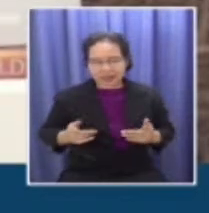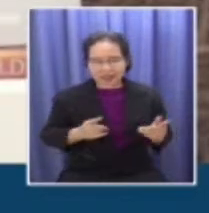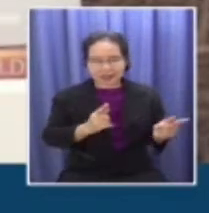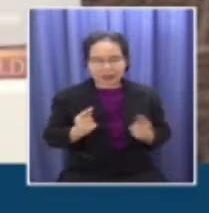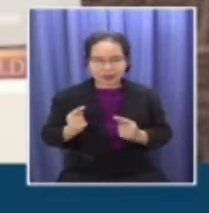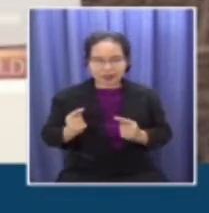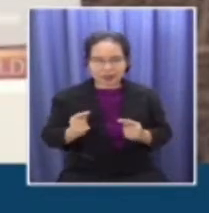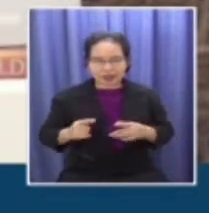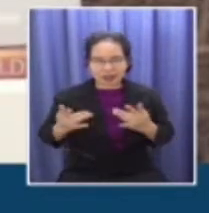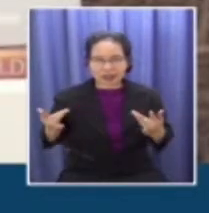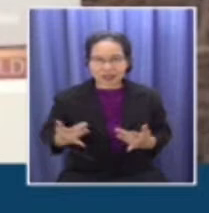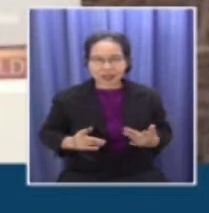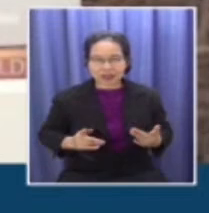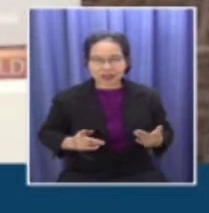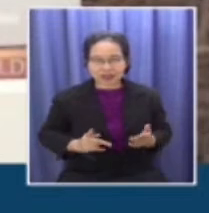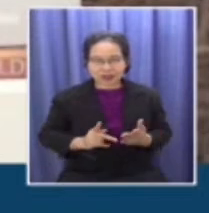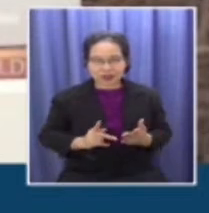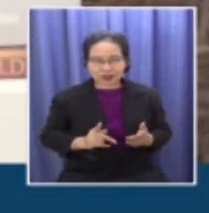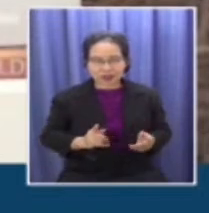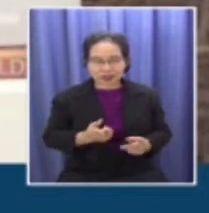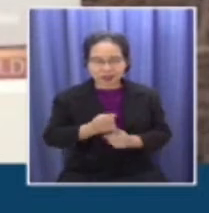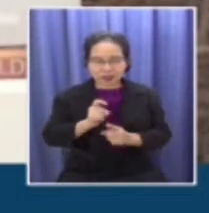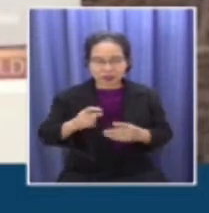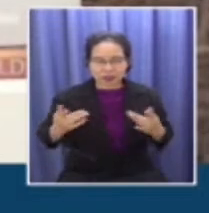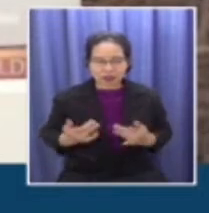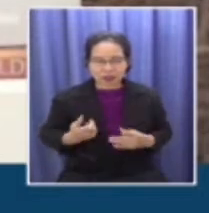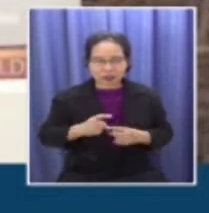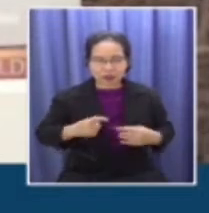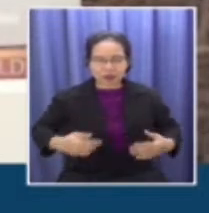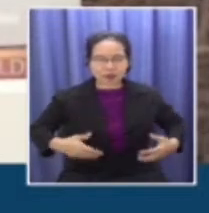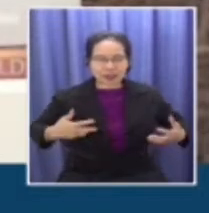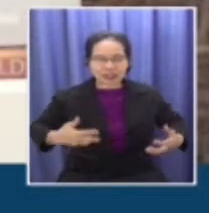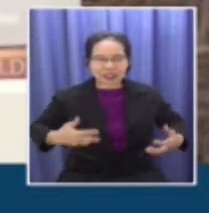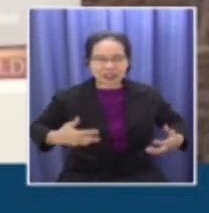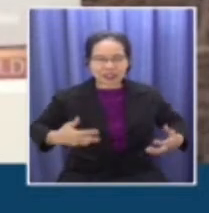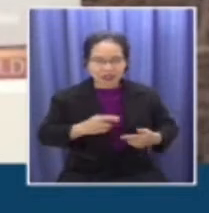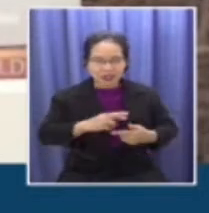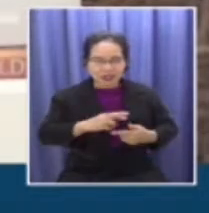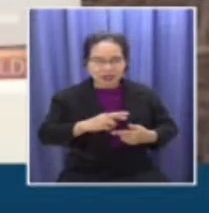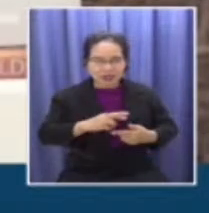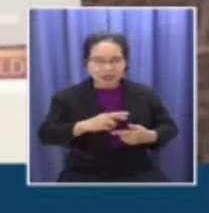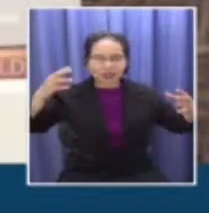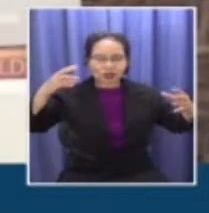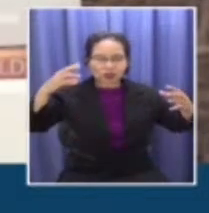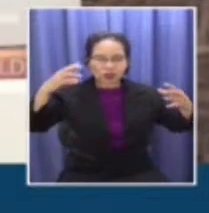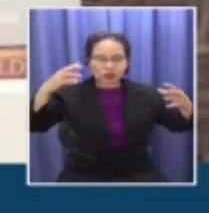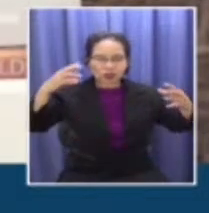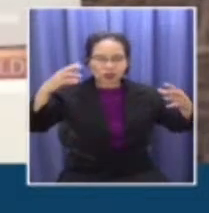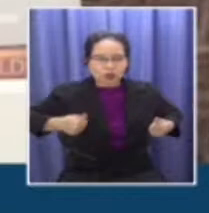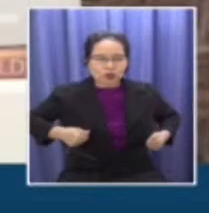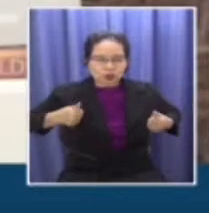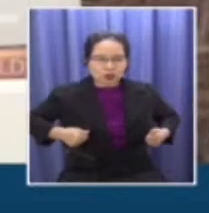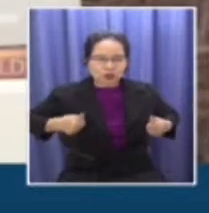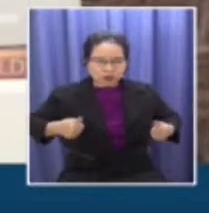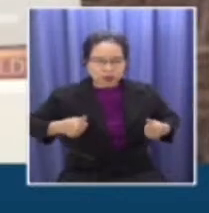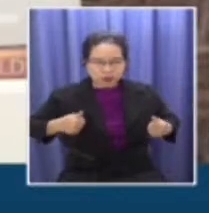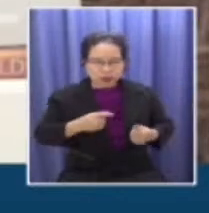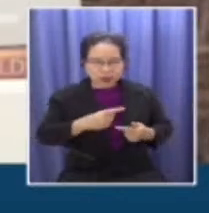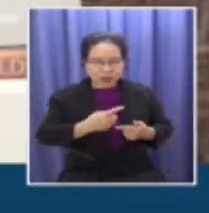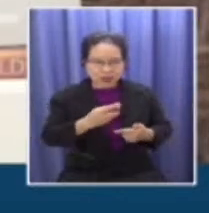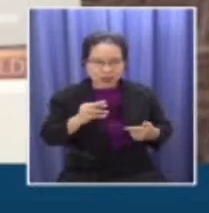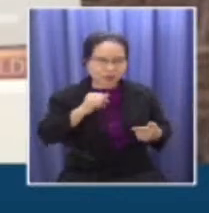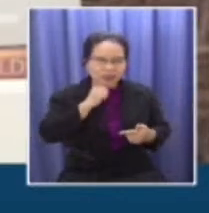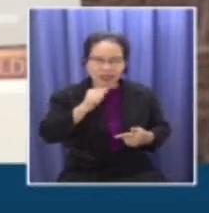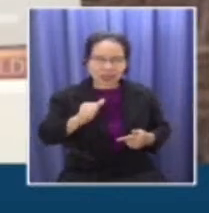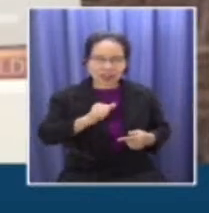na so me hunu abode mu nyansa pɛdi suani biara na adwene yɛ adwuma ɔyɛ obi akoma sɛ na sɛ yɛ ma na akoma foforo na yɛ